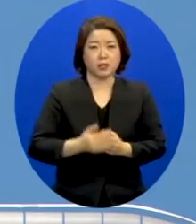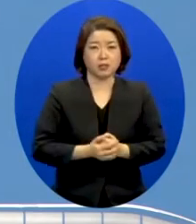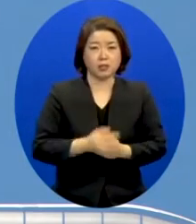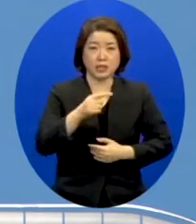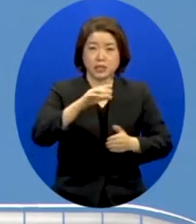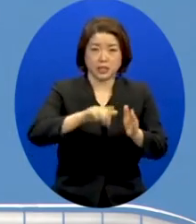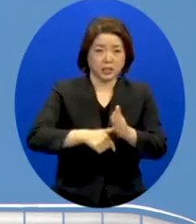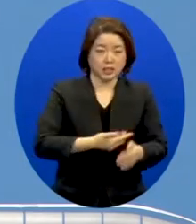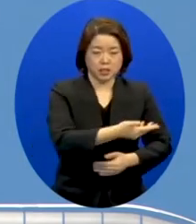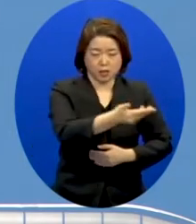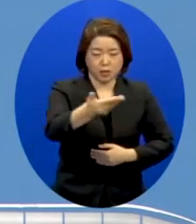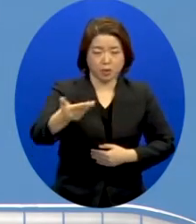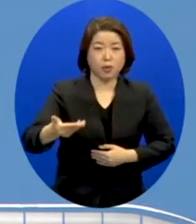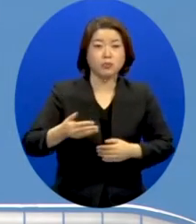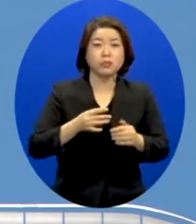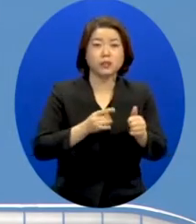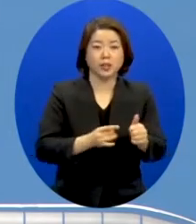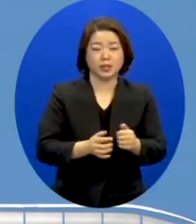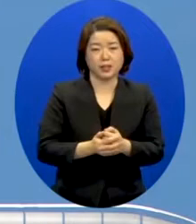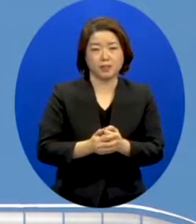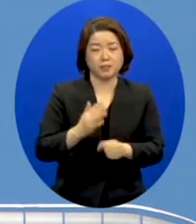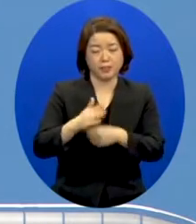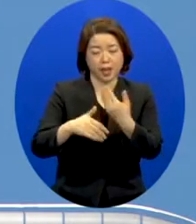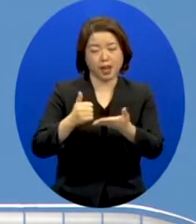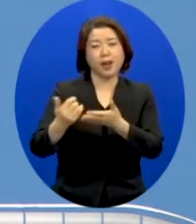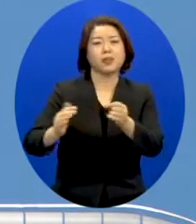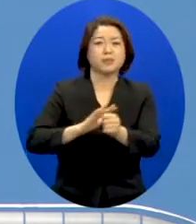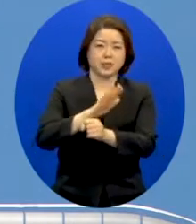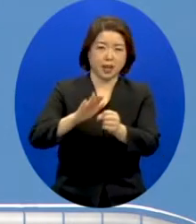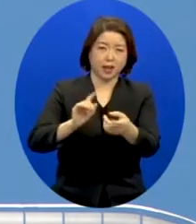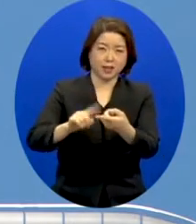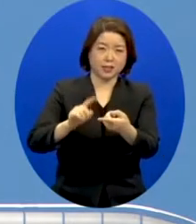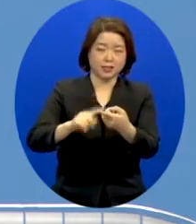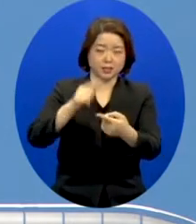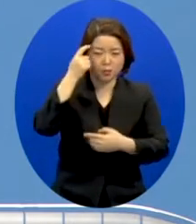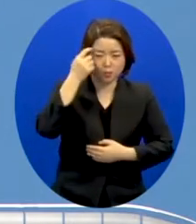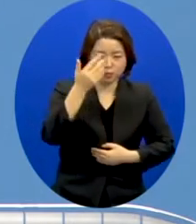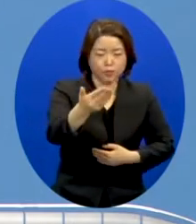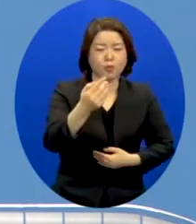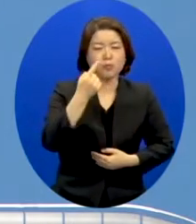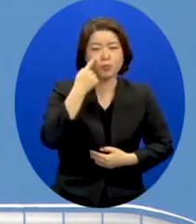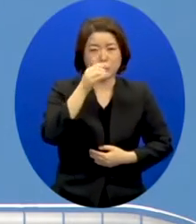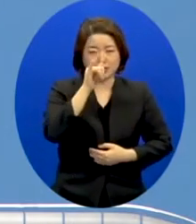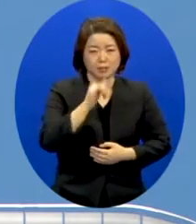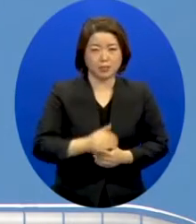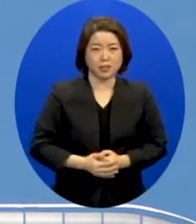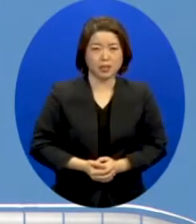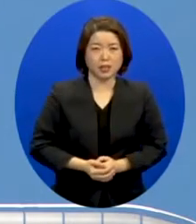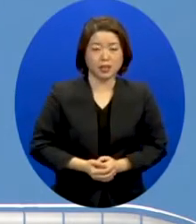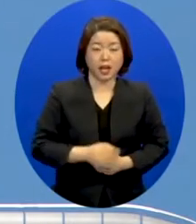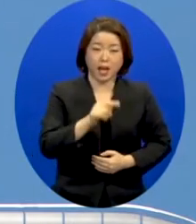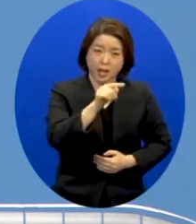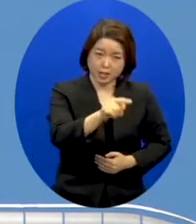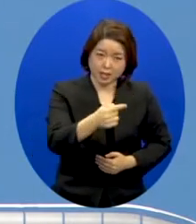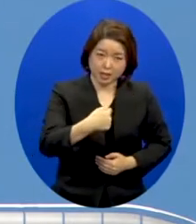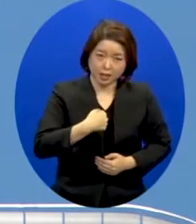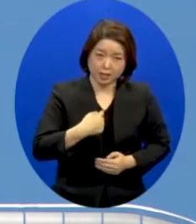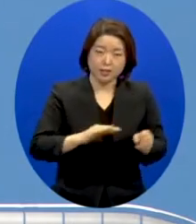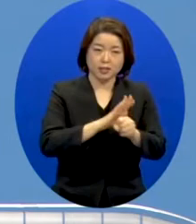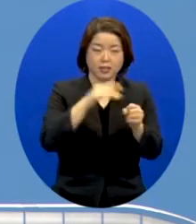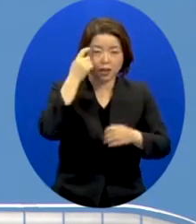여러분에게 하나님을 사랑하는 지에 대해서 무르 세요 내가 나를 사랑하느냐